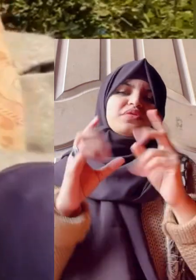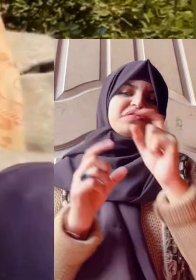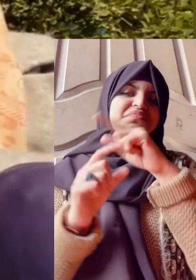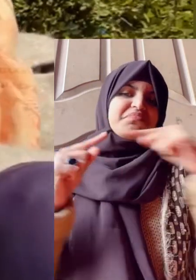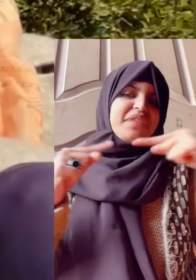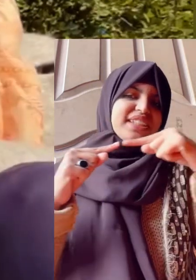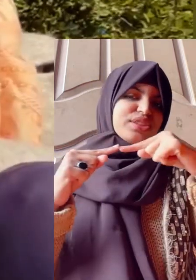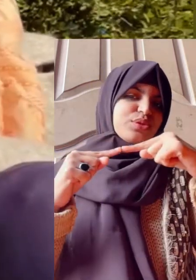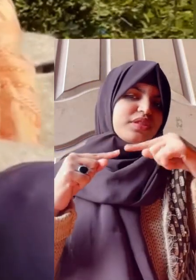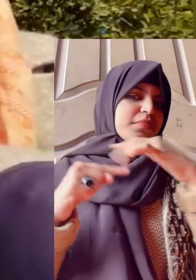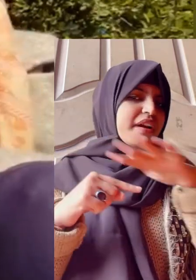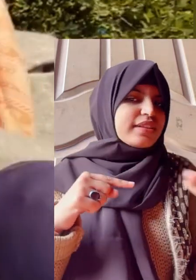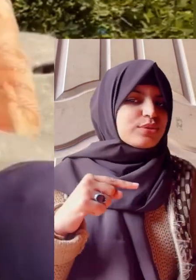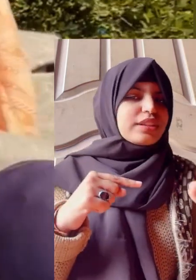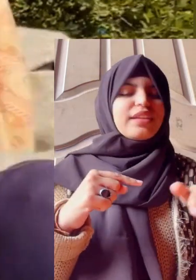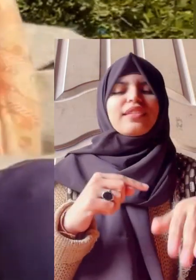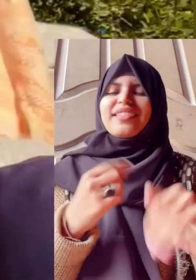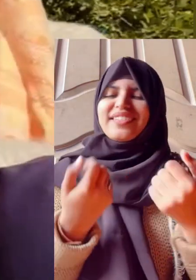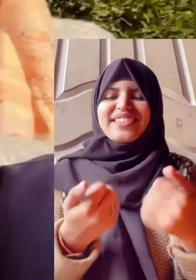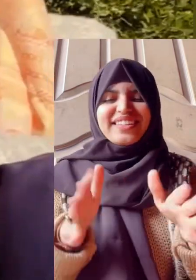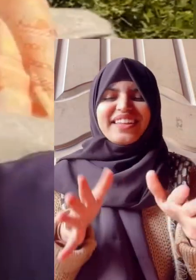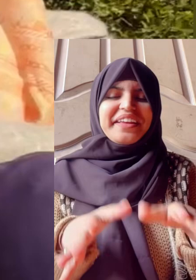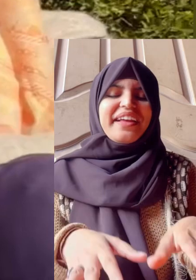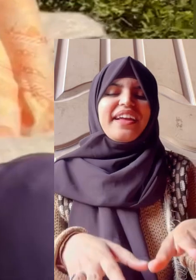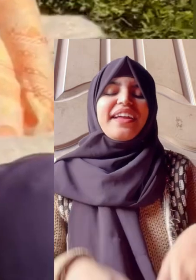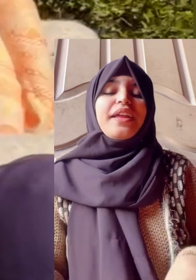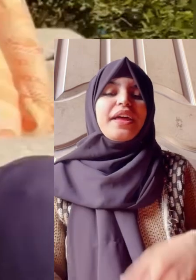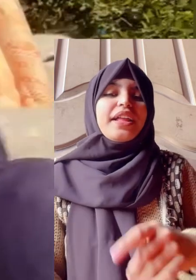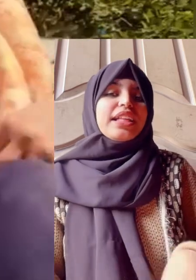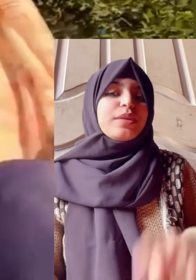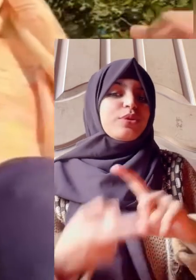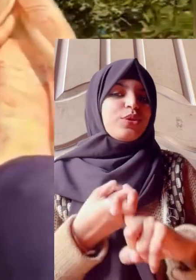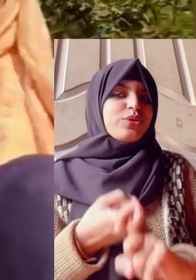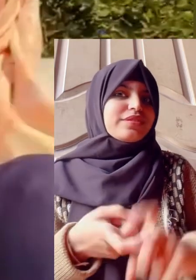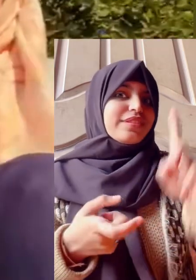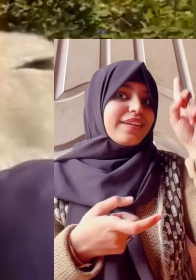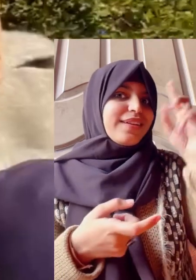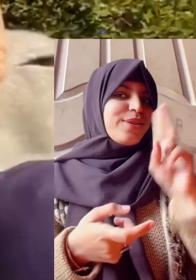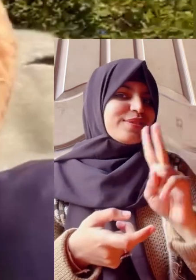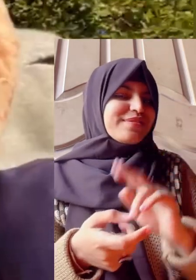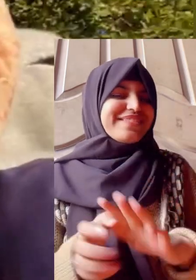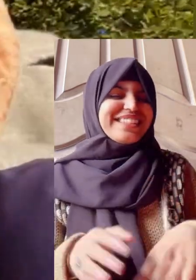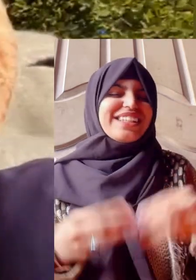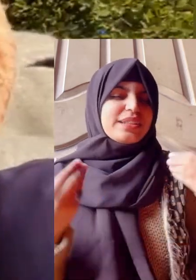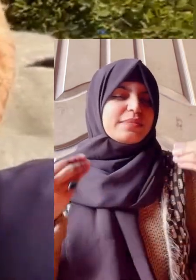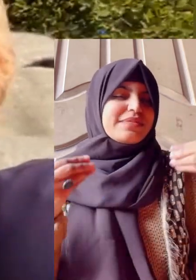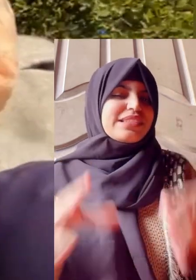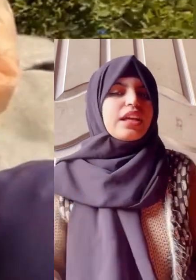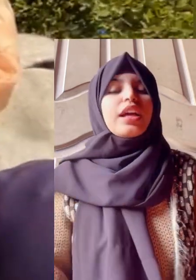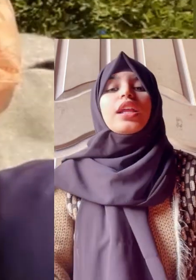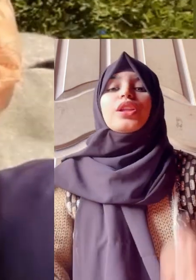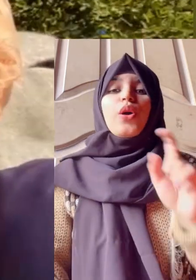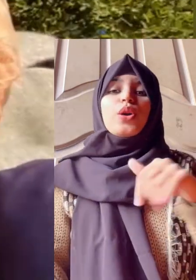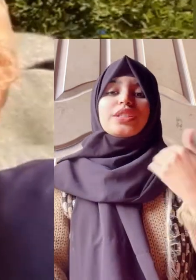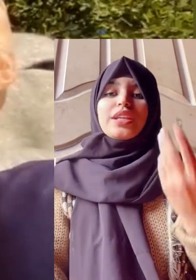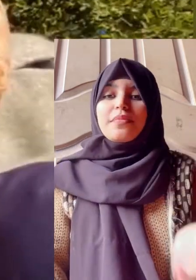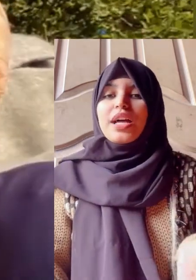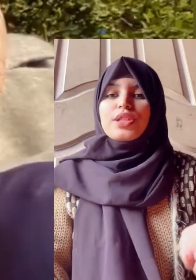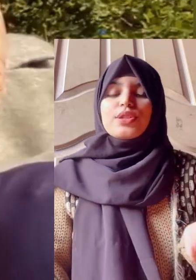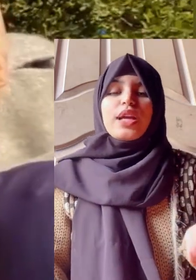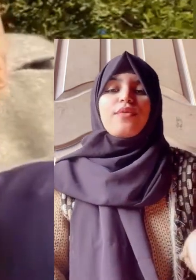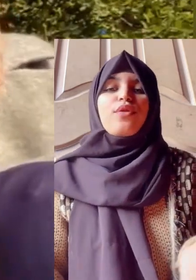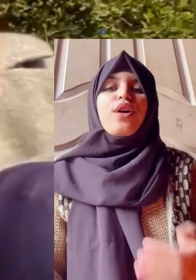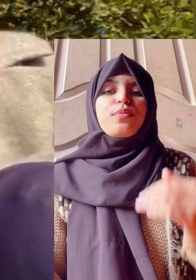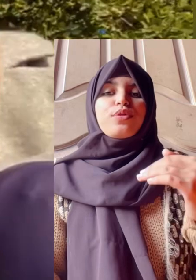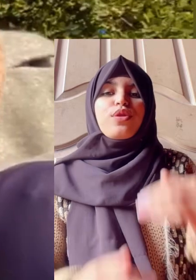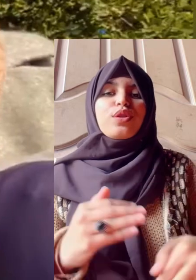किया है। खैर है ताड़ी, खैर है 181 जो है वो अल्लाह ने वखरा साहब लाना, ठीक है। उसके बाद जो है वो हम लोग इसलिए लेट थे, उसके लिए